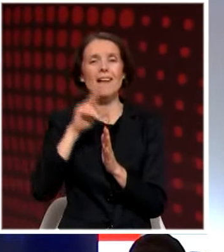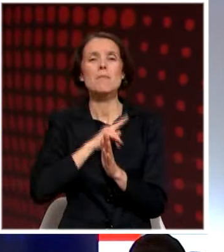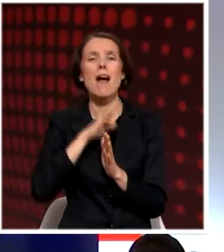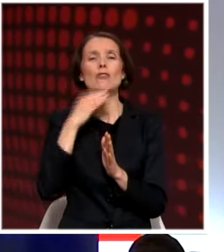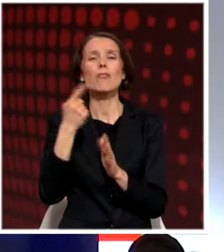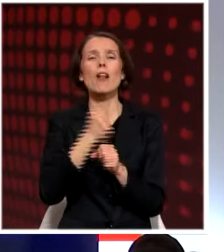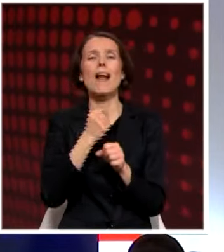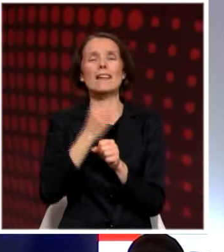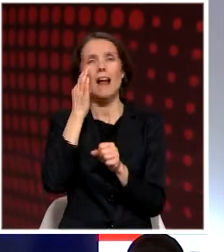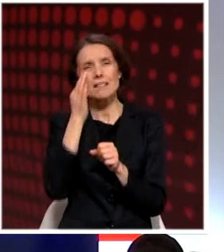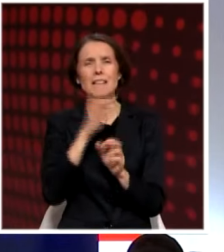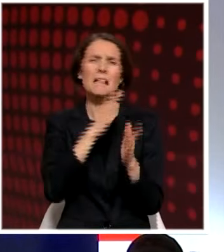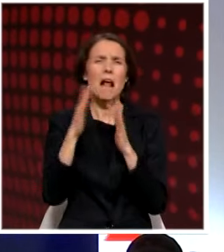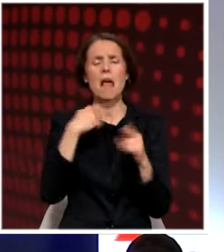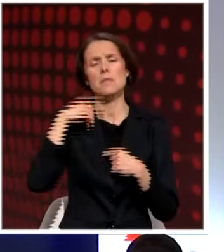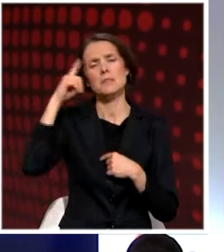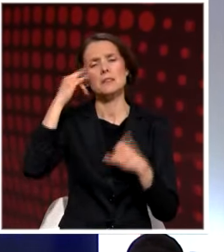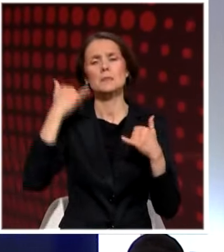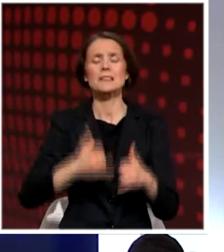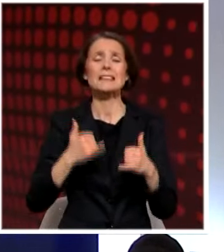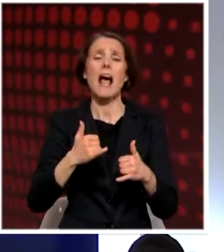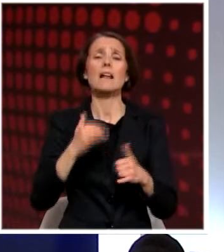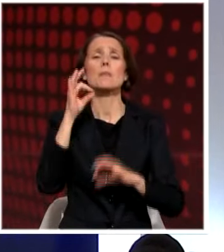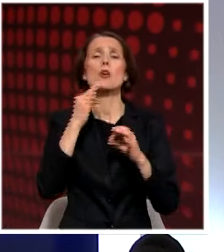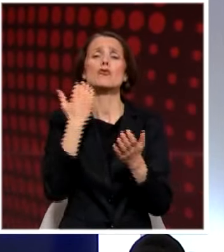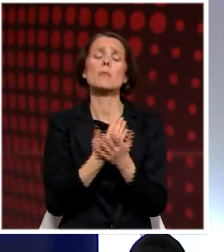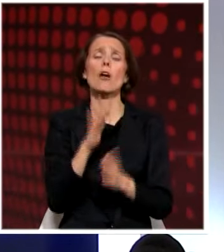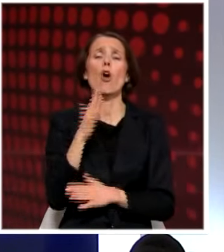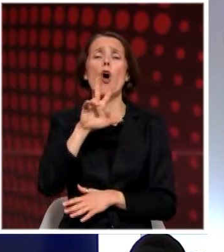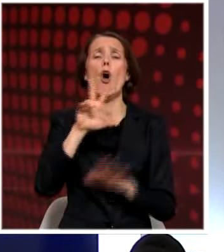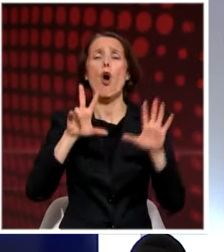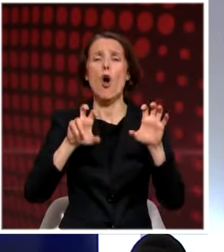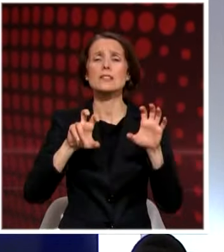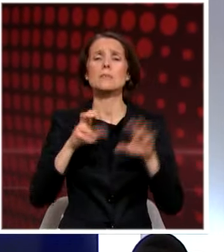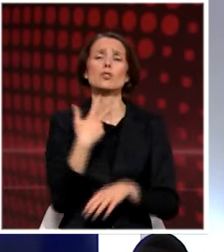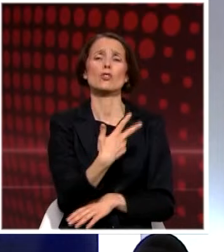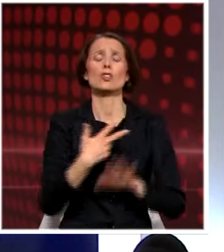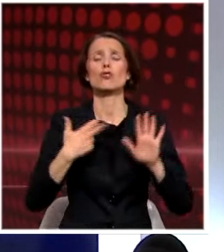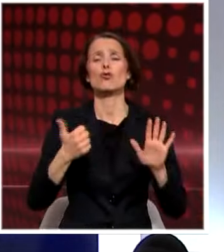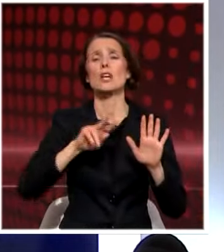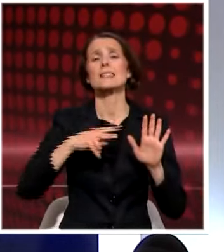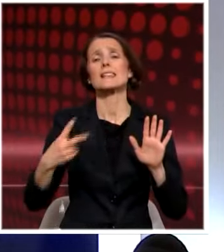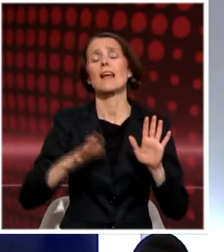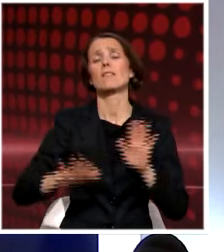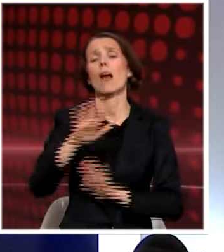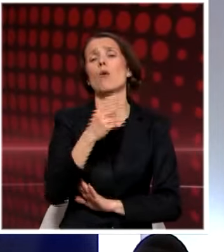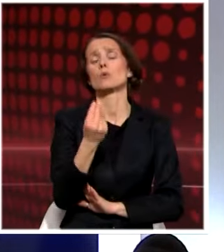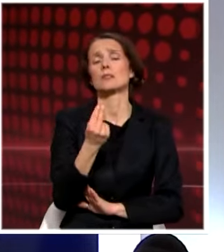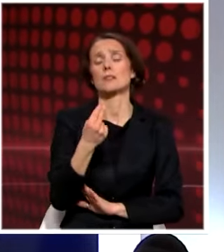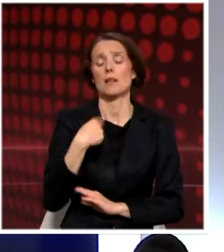Mi smatramo da je ono u ovom trenutku oko 836 evra na nivou Republike Srbije. Dakle, očekujemo u decembru da